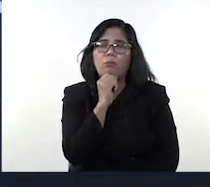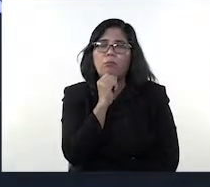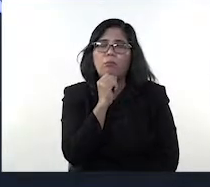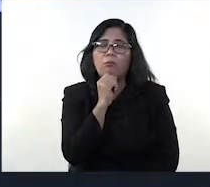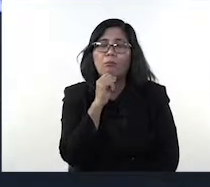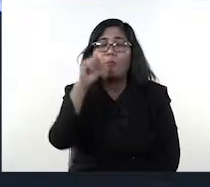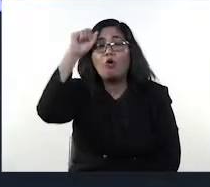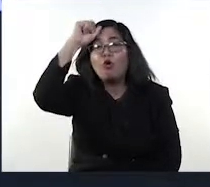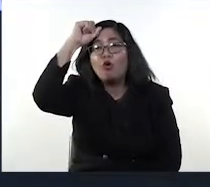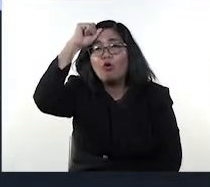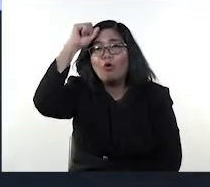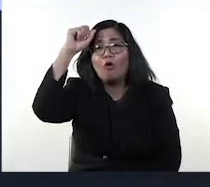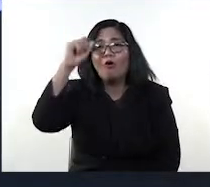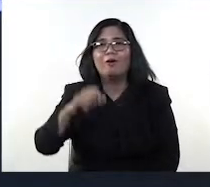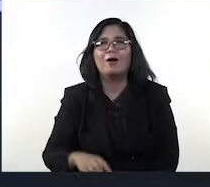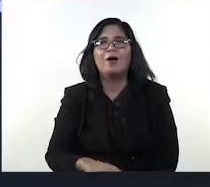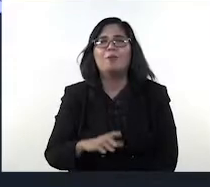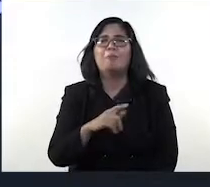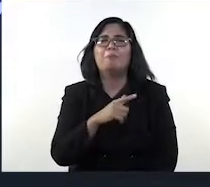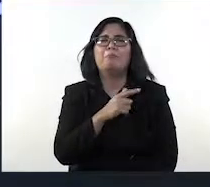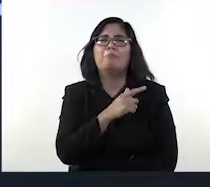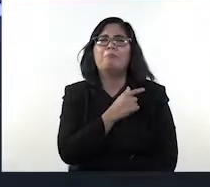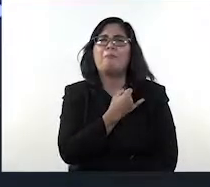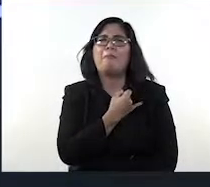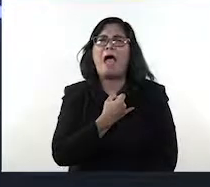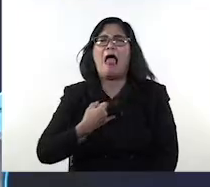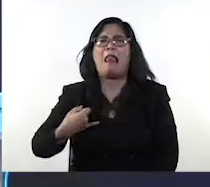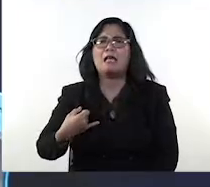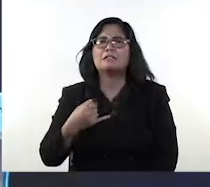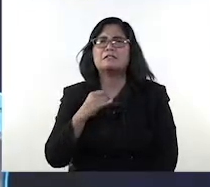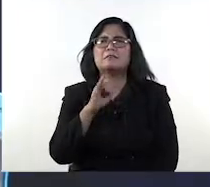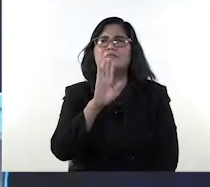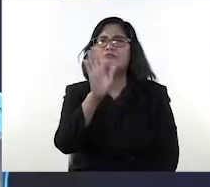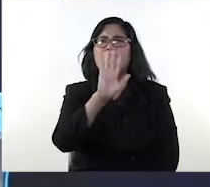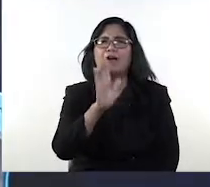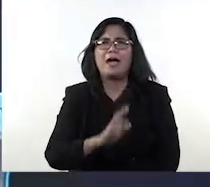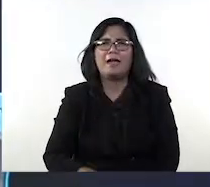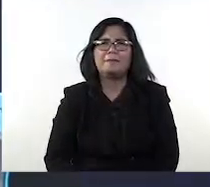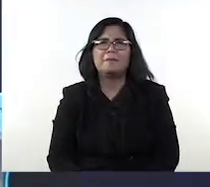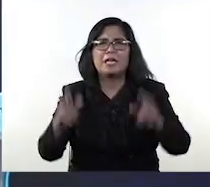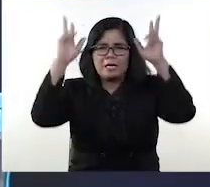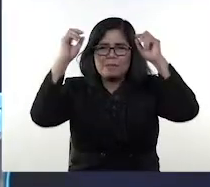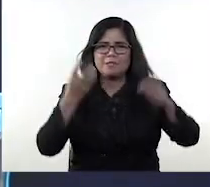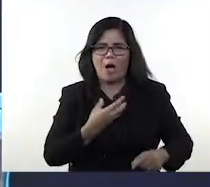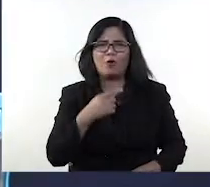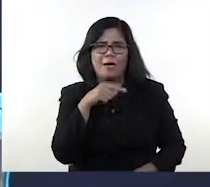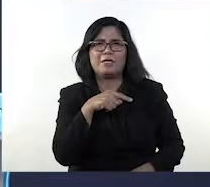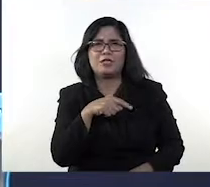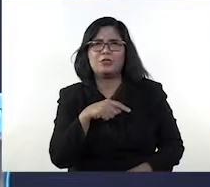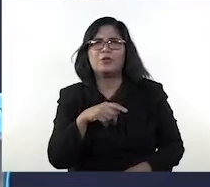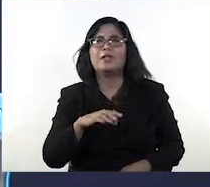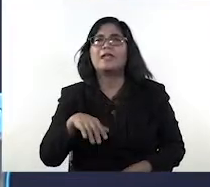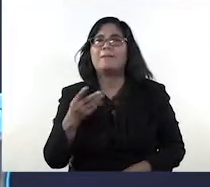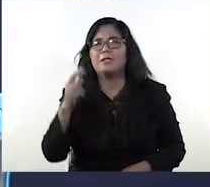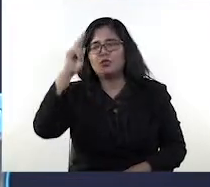berarti bloon sabar bukan berarti males sabar bukan berarti tidak berbuat apa-apa iblis maunya begitu tapi Tuhan mau kita aktif